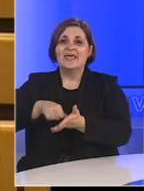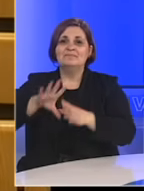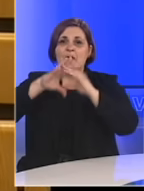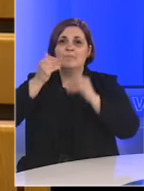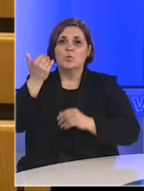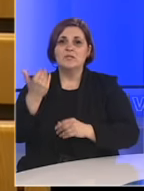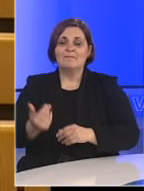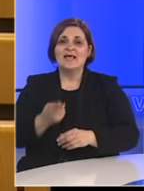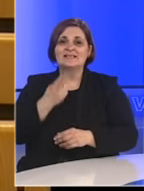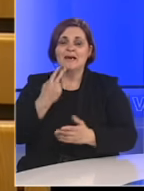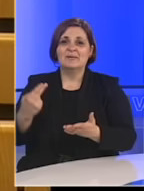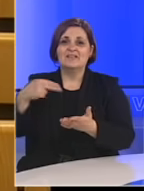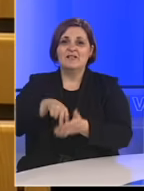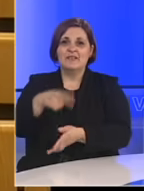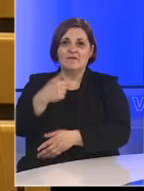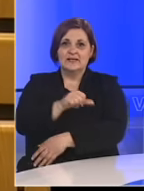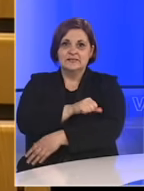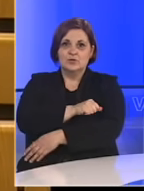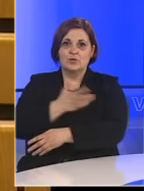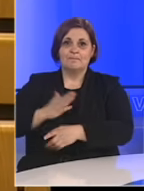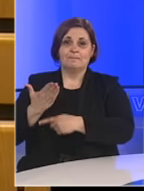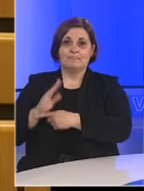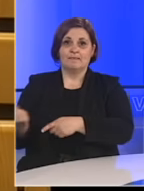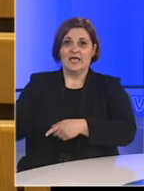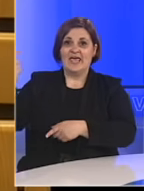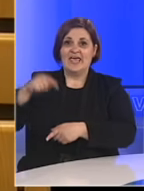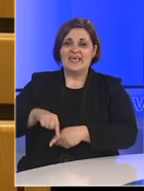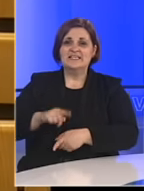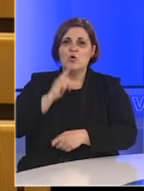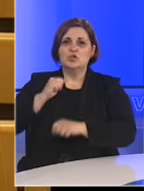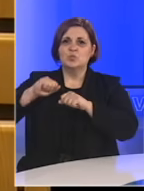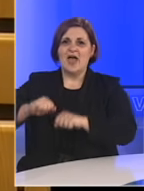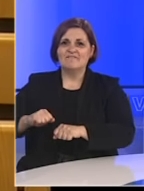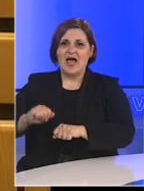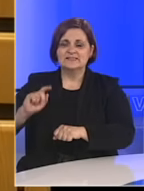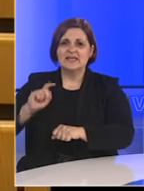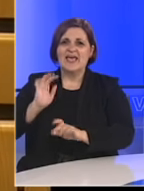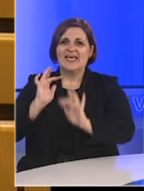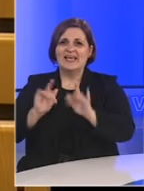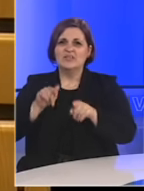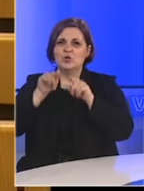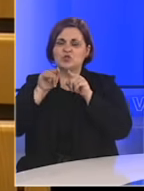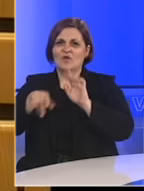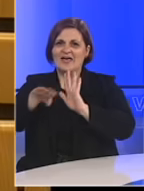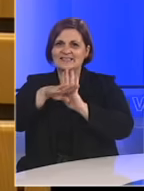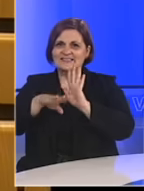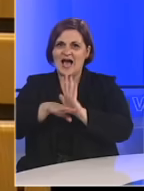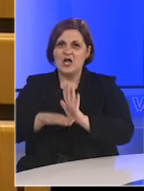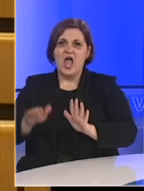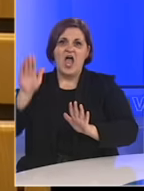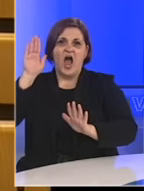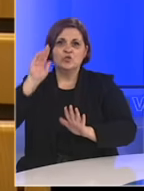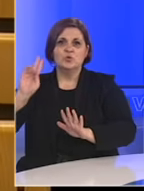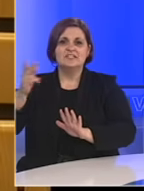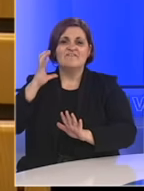bruto plaća za april 2020. Delegati koji dolaze iz opozicionih stranaka kritikovali su ovaj zakon, a čuli su